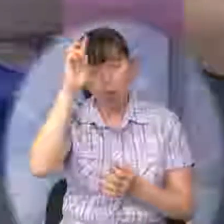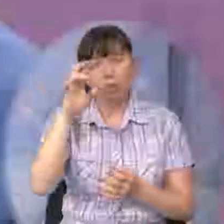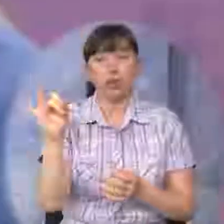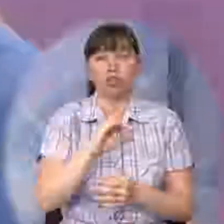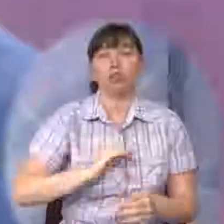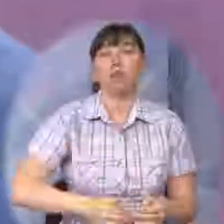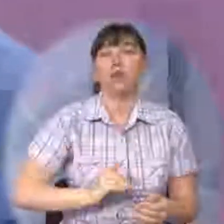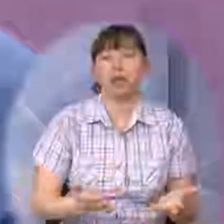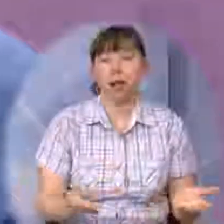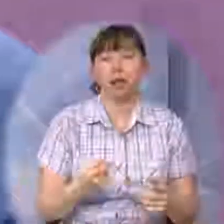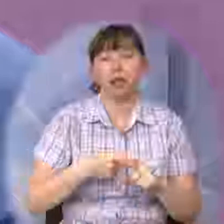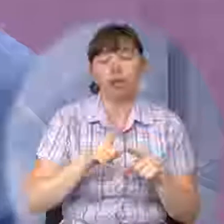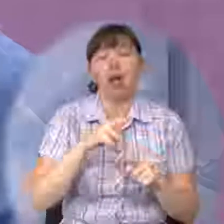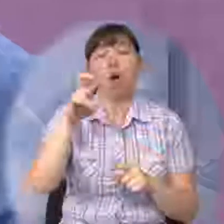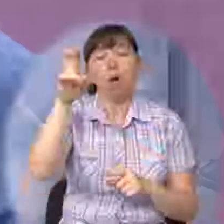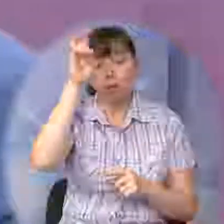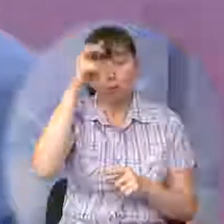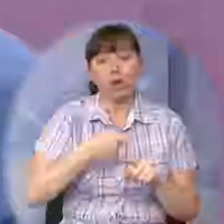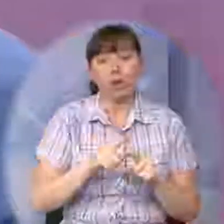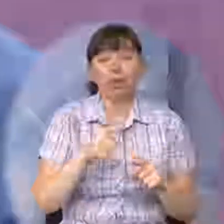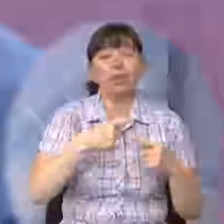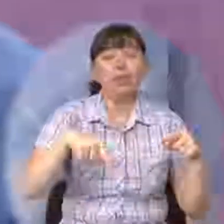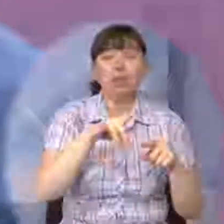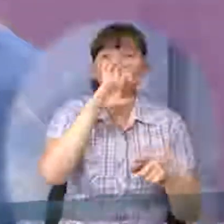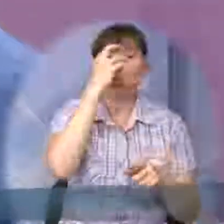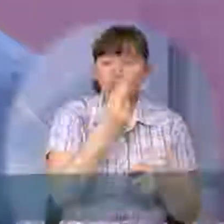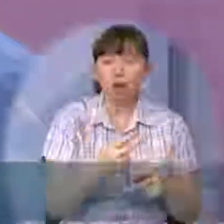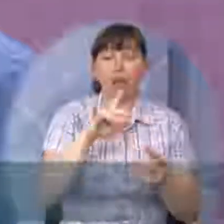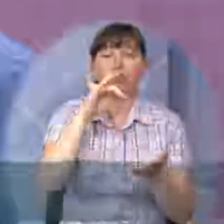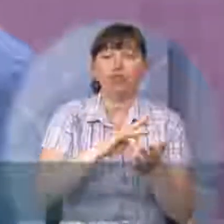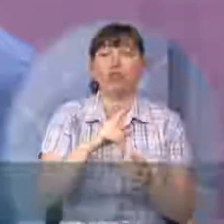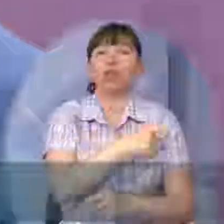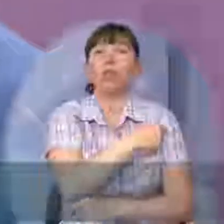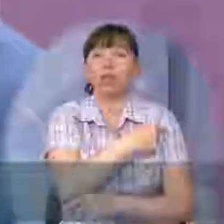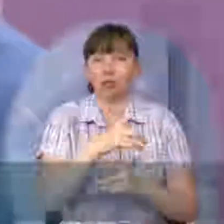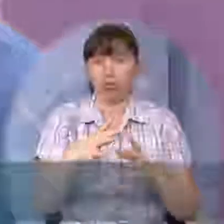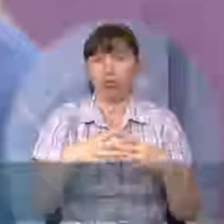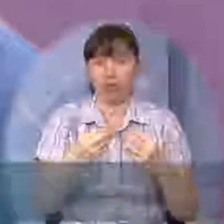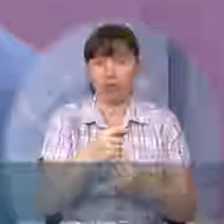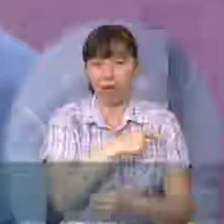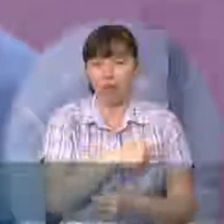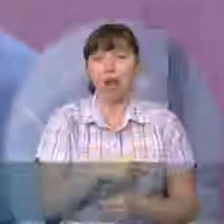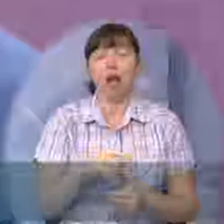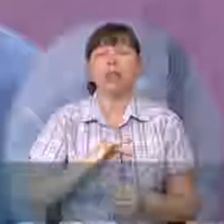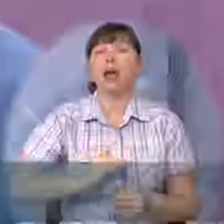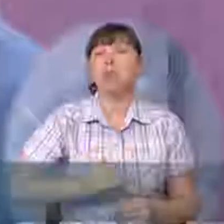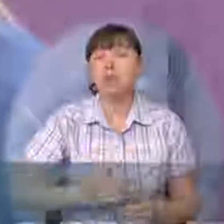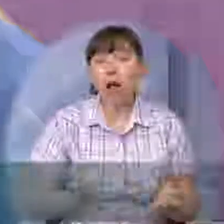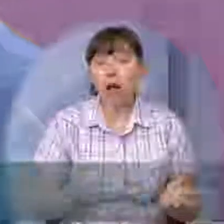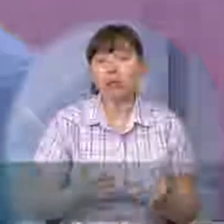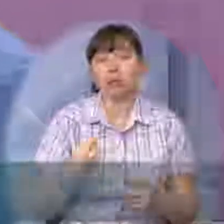privați. Prestatorii publici sunt direcțiile de asistență socială sau centrele medicilor de familie, iar prestatorii privați în Republica